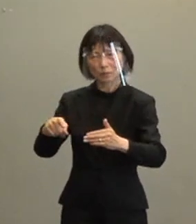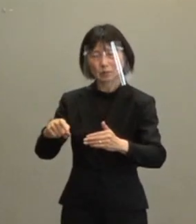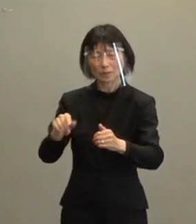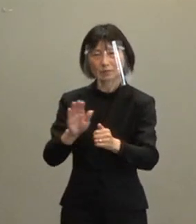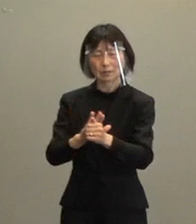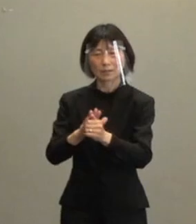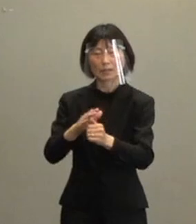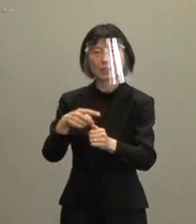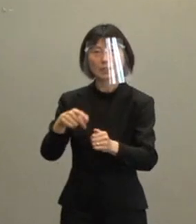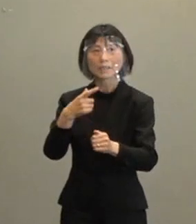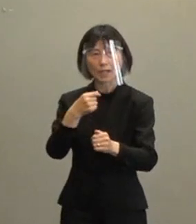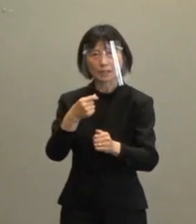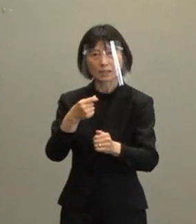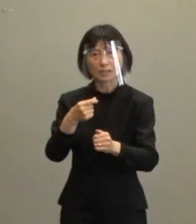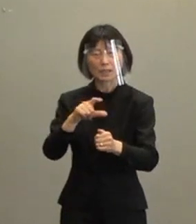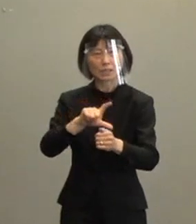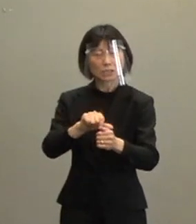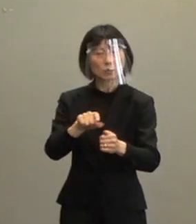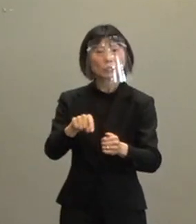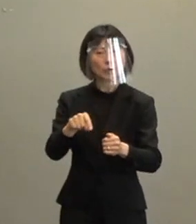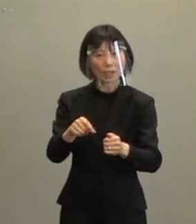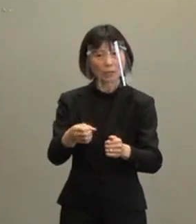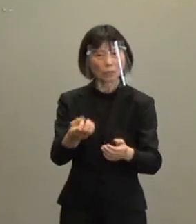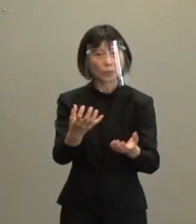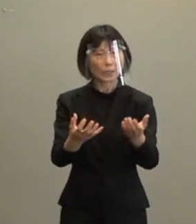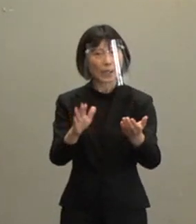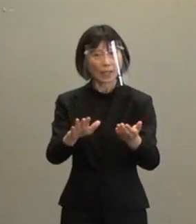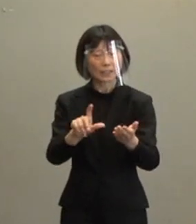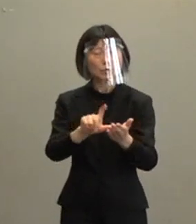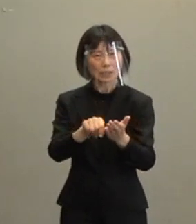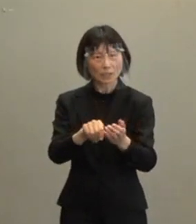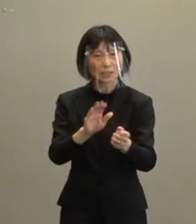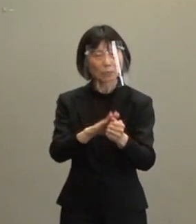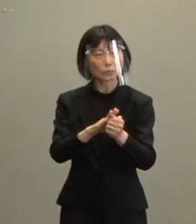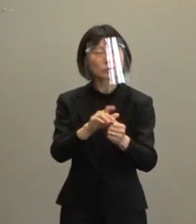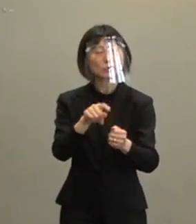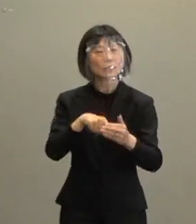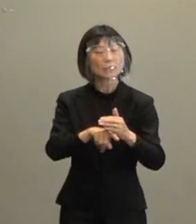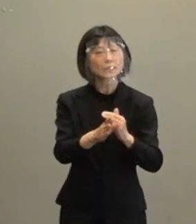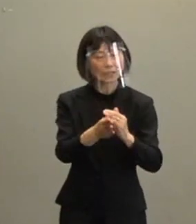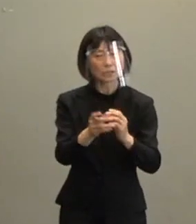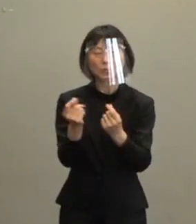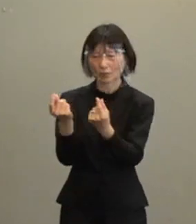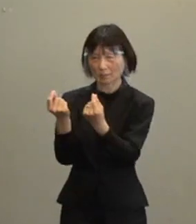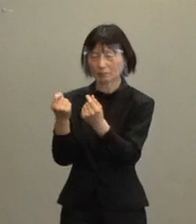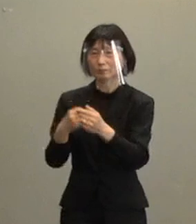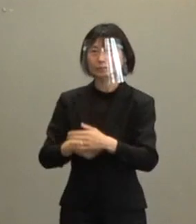います。 地元から声が上がってきたらそれをサポートするっていうスタンスですかね。ありがとうございます。